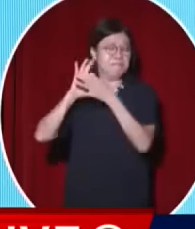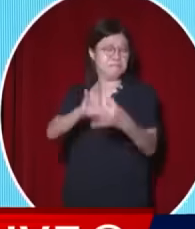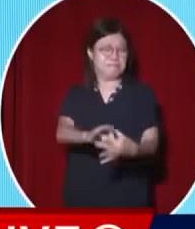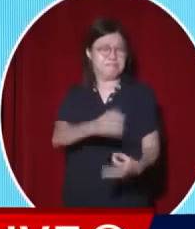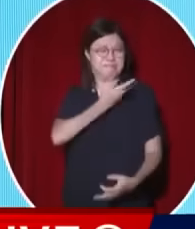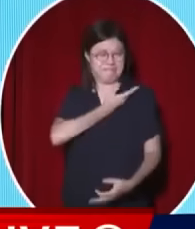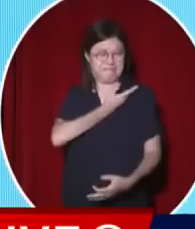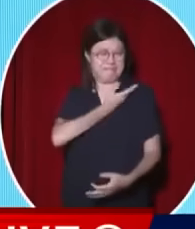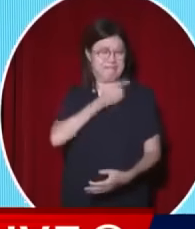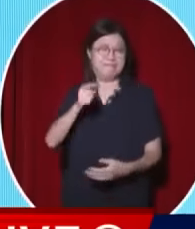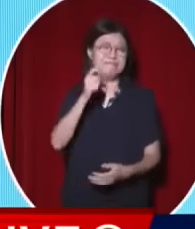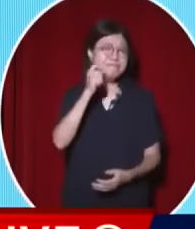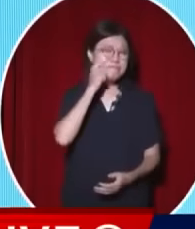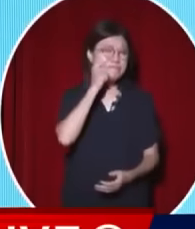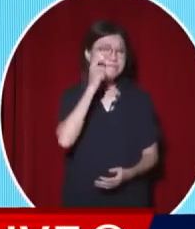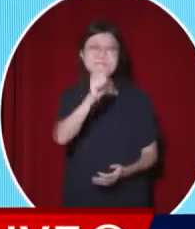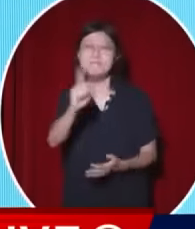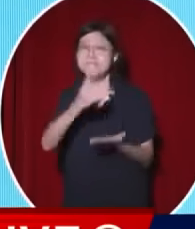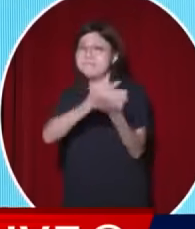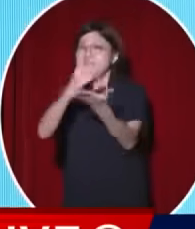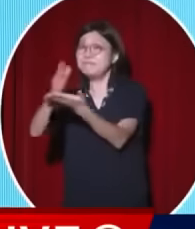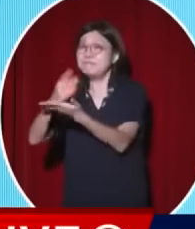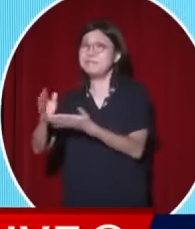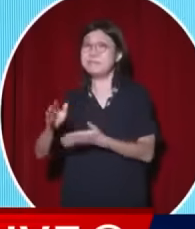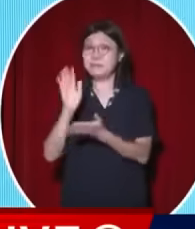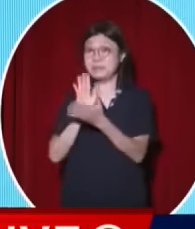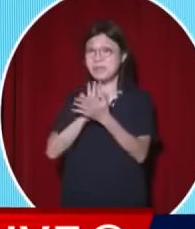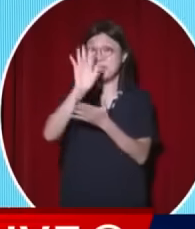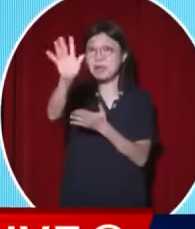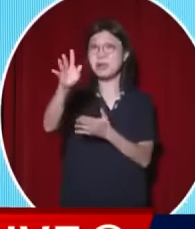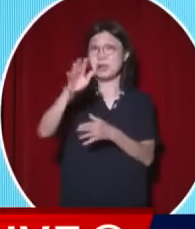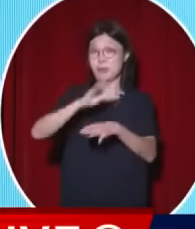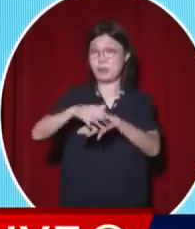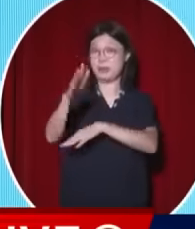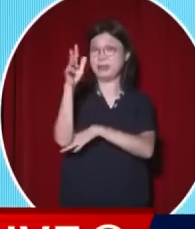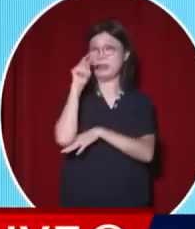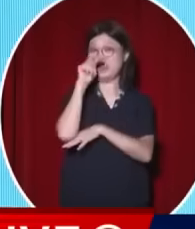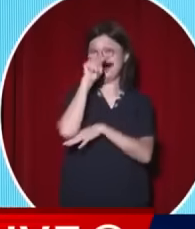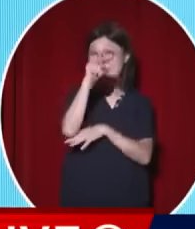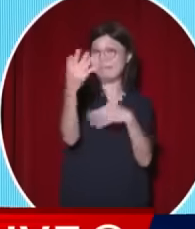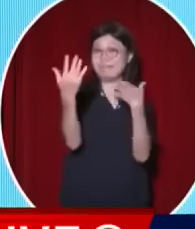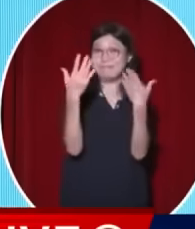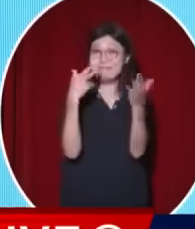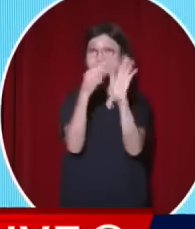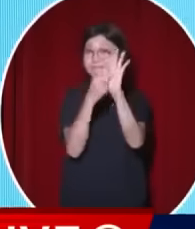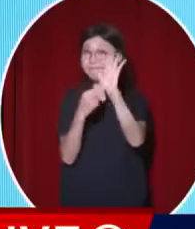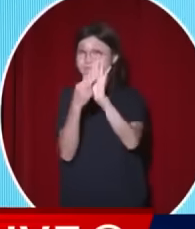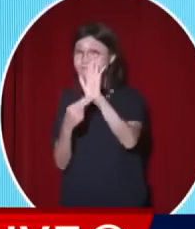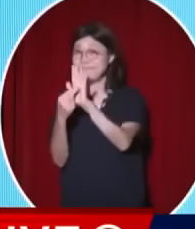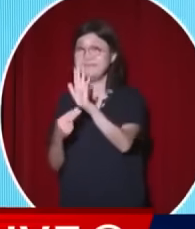面。同时，在不久的将来，我们会把政见做更清楚的说明。